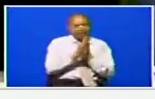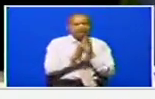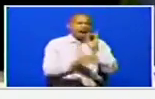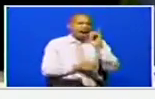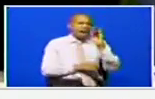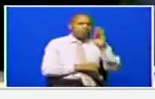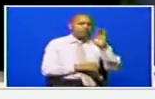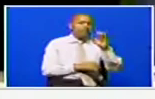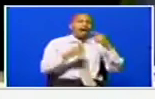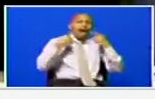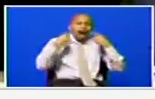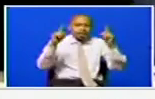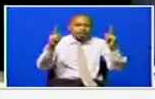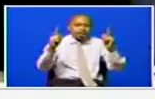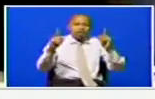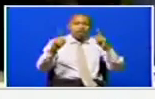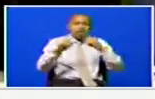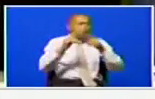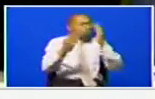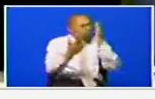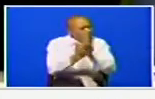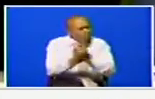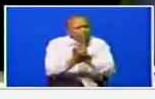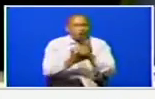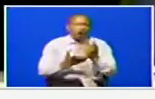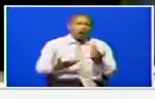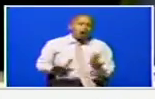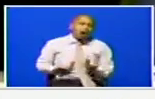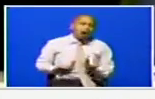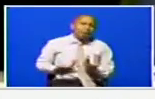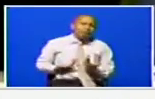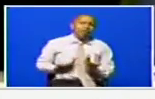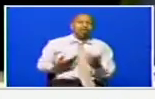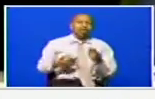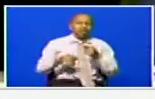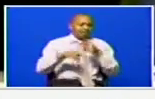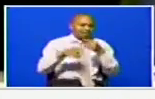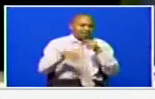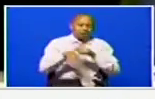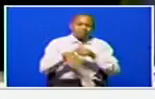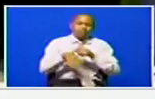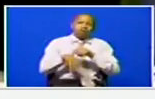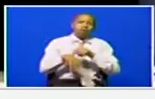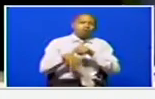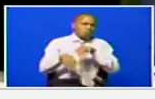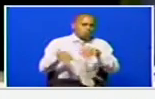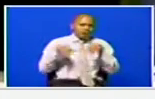IEBC tangaze. Pale wamegonga ndipo ama kama walivyosema wengi walikuwa wanataka kusubiri watatoa taarifa ina